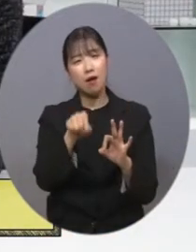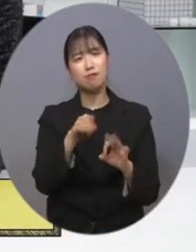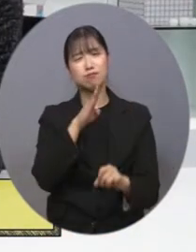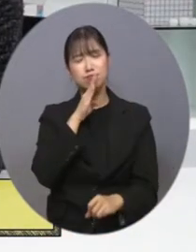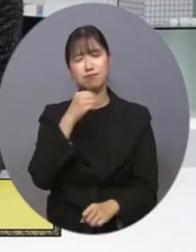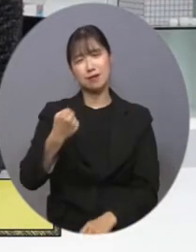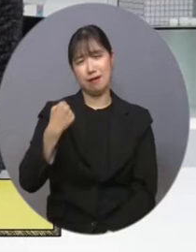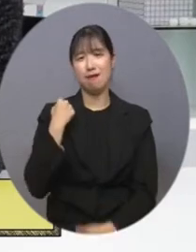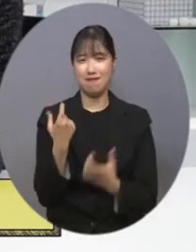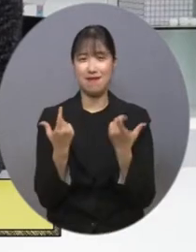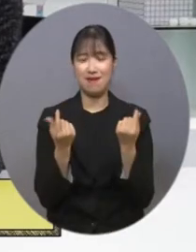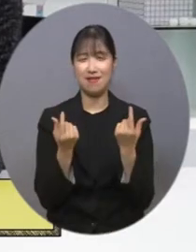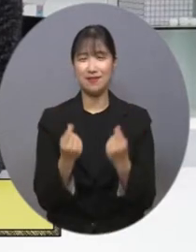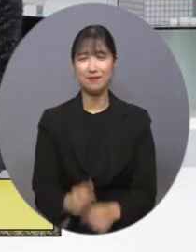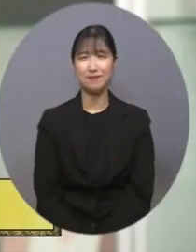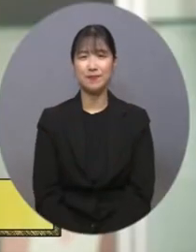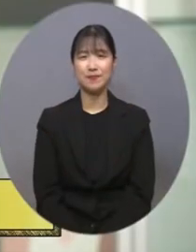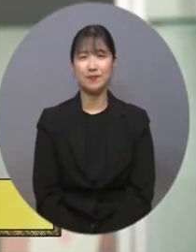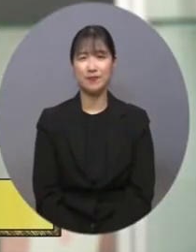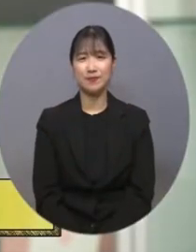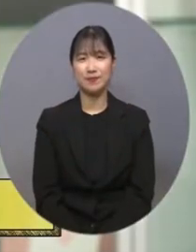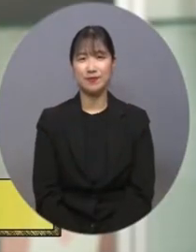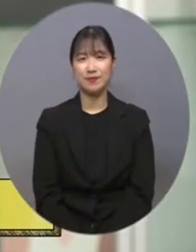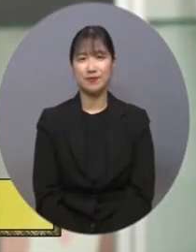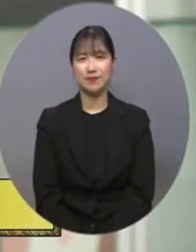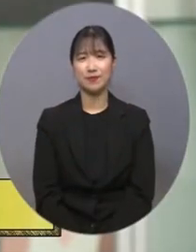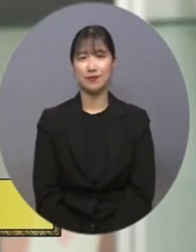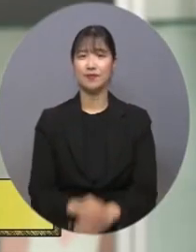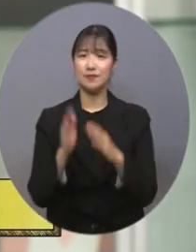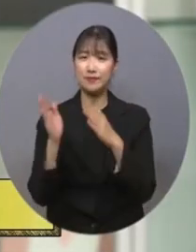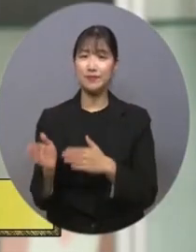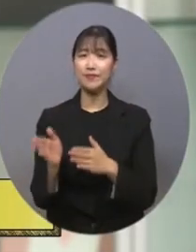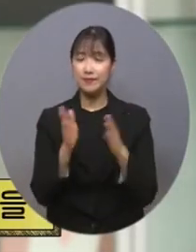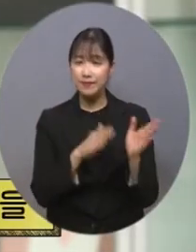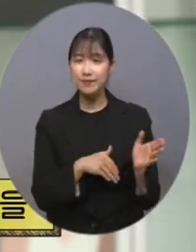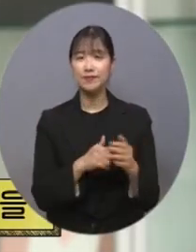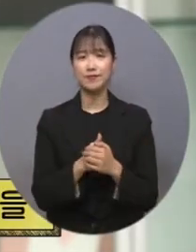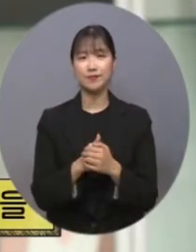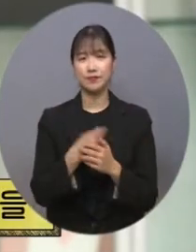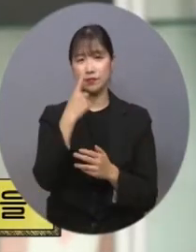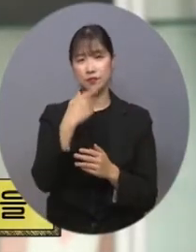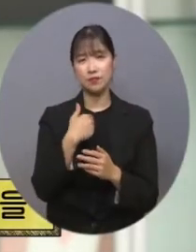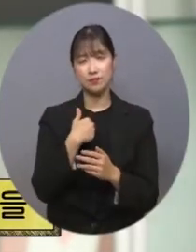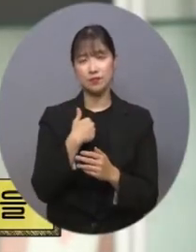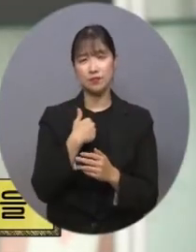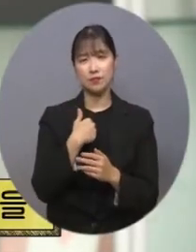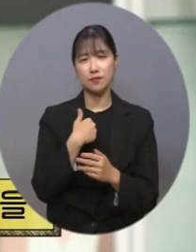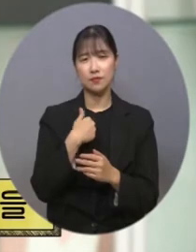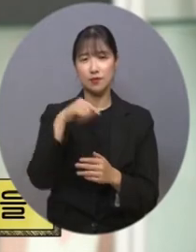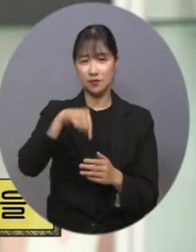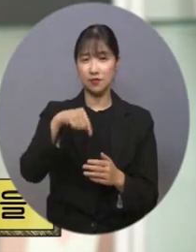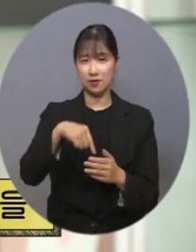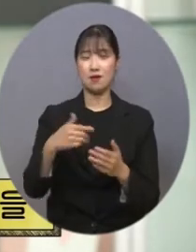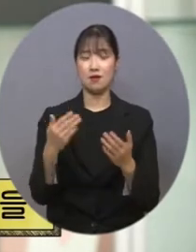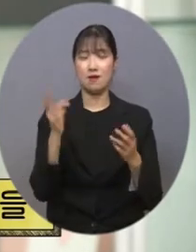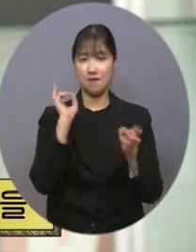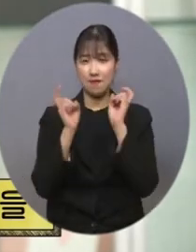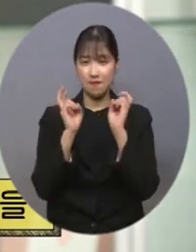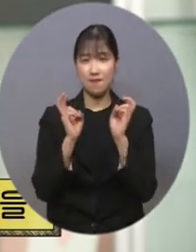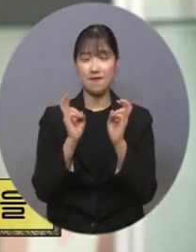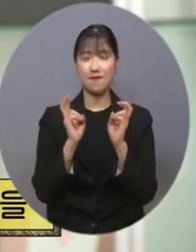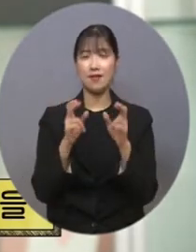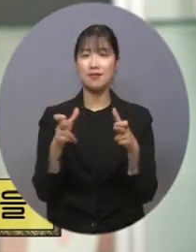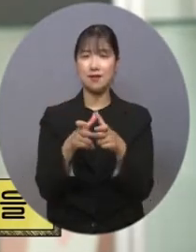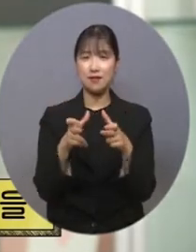큰 강점이었던 것 같습니다. 네. 네, 그리고 다음으로는 제가 알기로는 저희 위드림에서